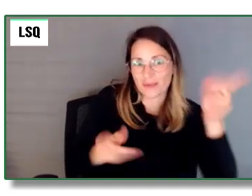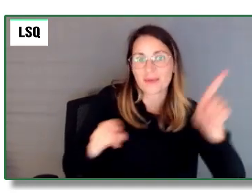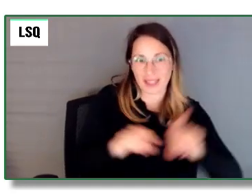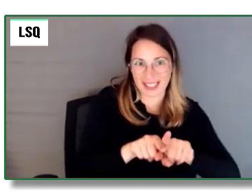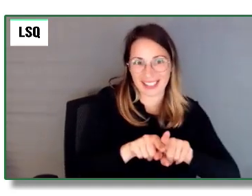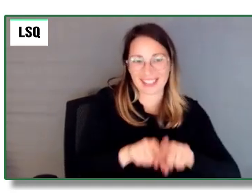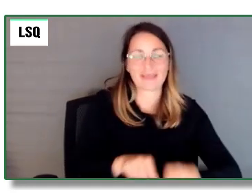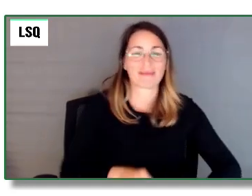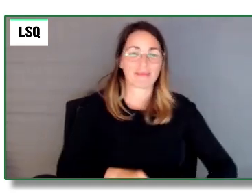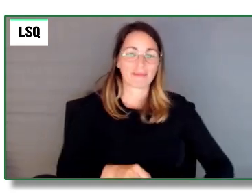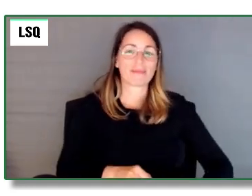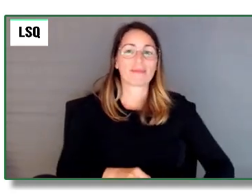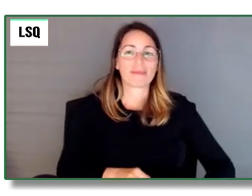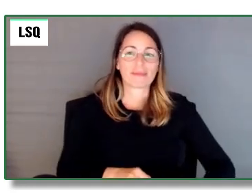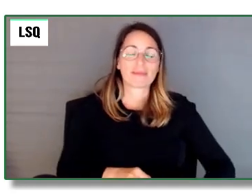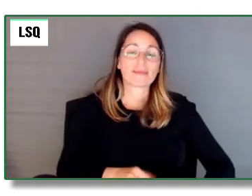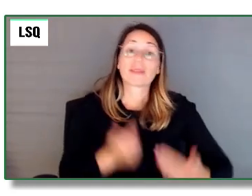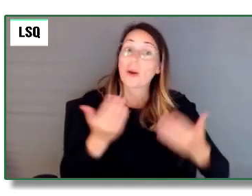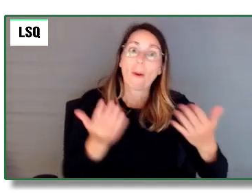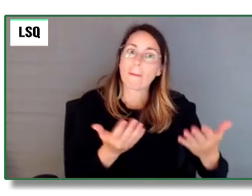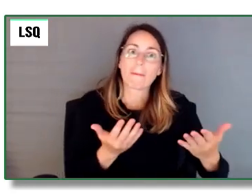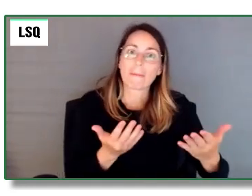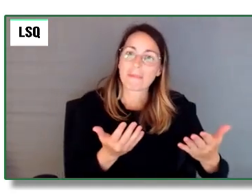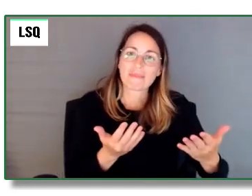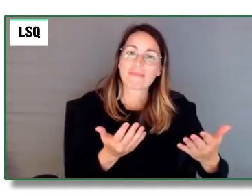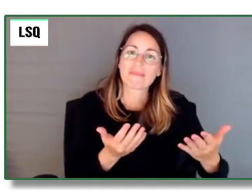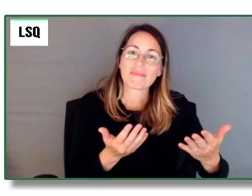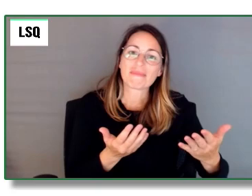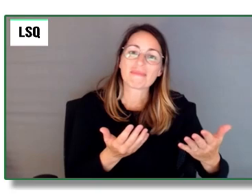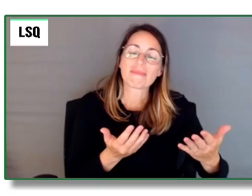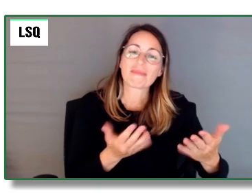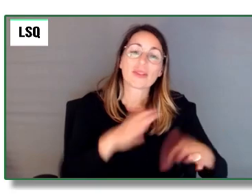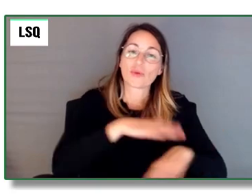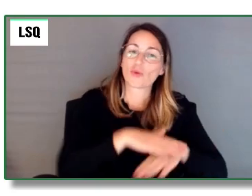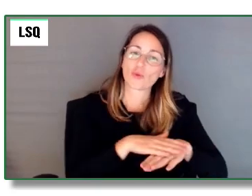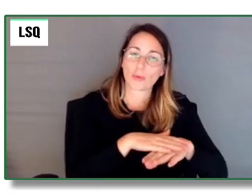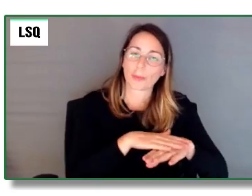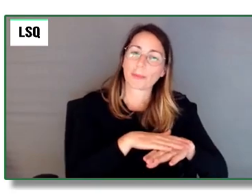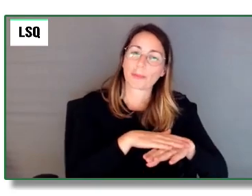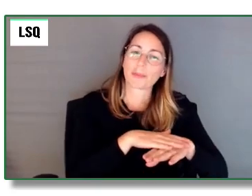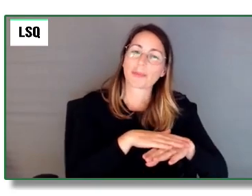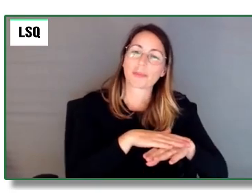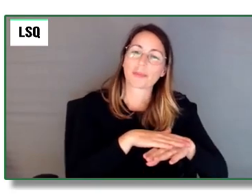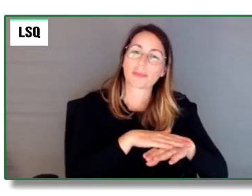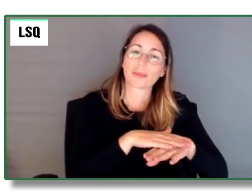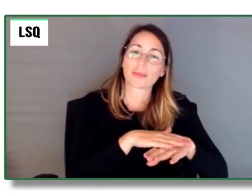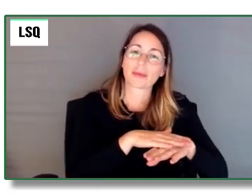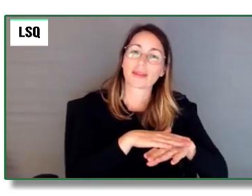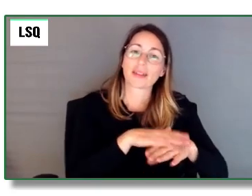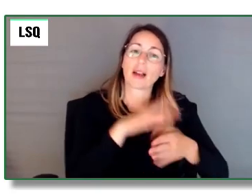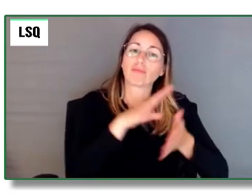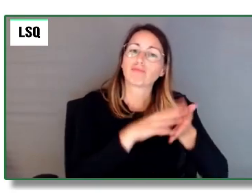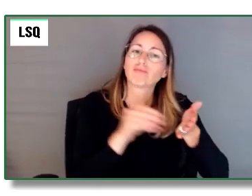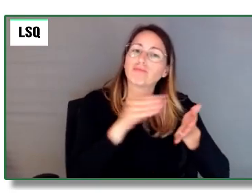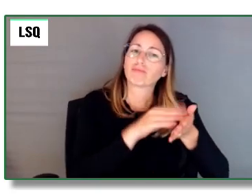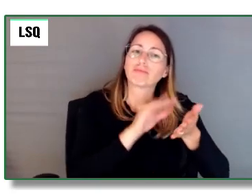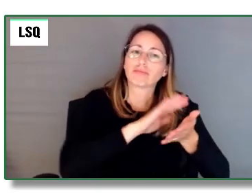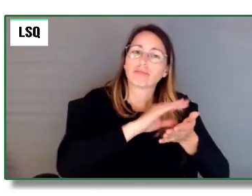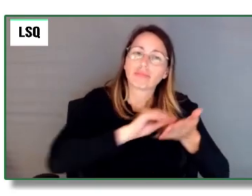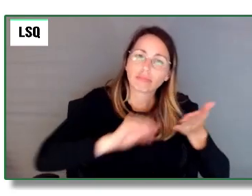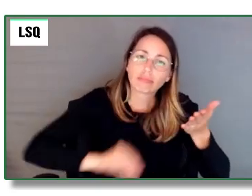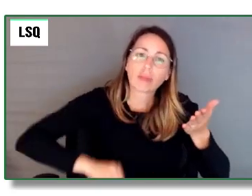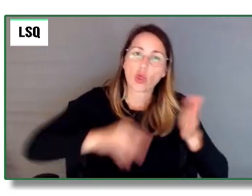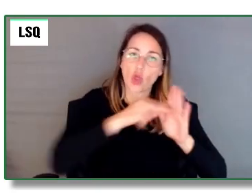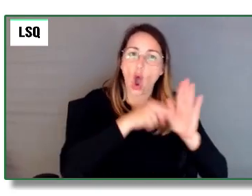qui porte sur les ébauches de normes qui vont être émises des normes d'accessibilité